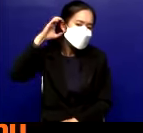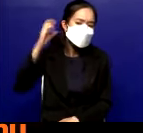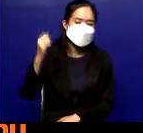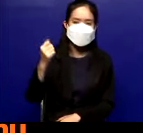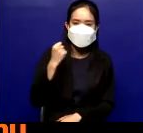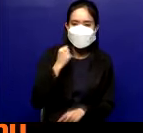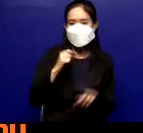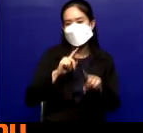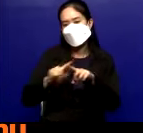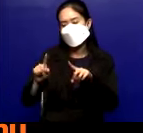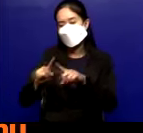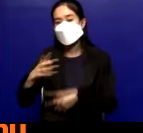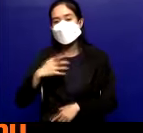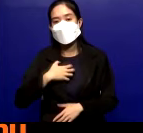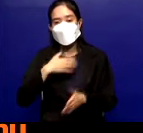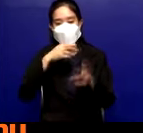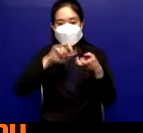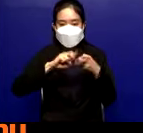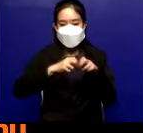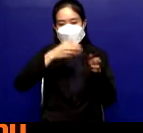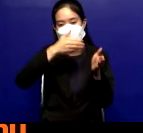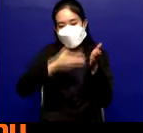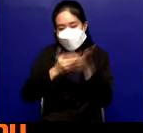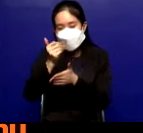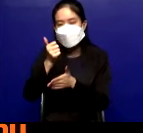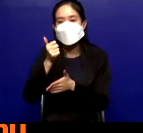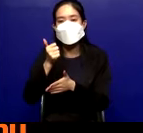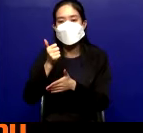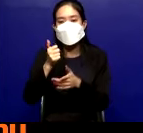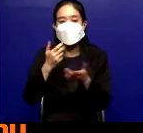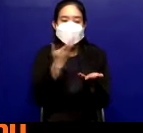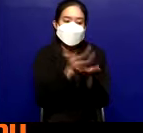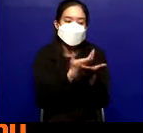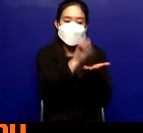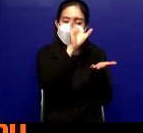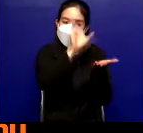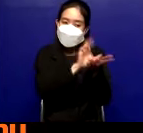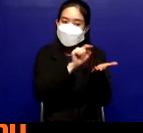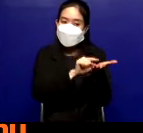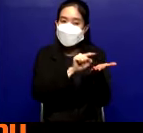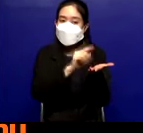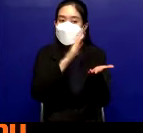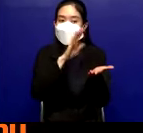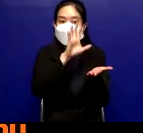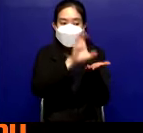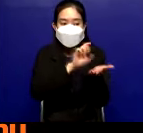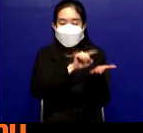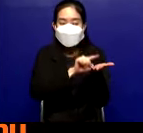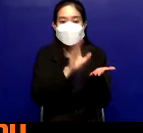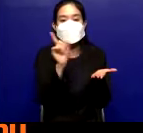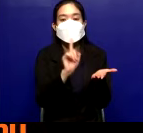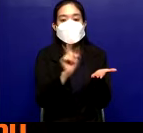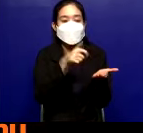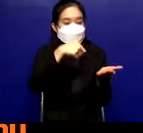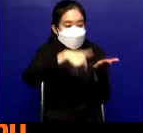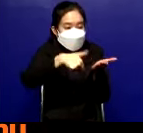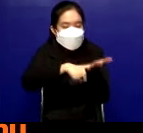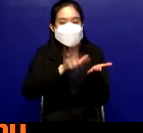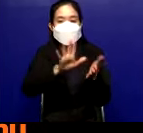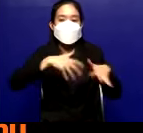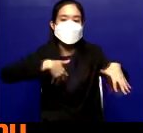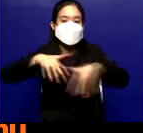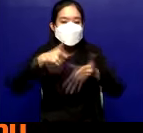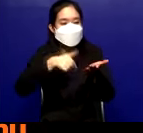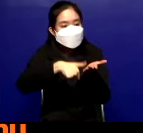ทำให้ฟันฝ่าทุกวิกฤตไปได้งบประมาณที่มาจากภาษีประชาชนก็ควรจะเป็นงบประมาณที่เป็นประโย